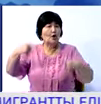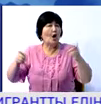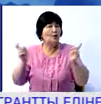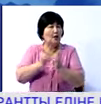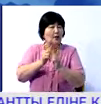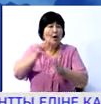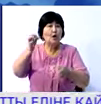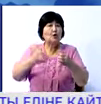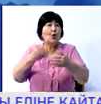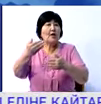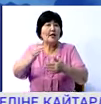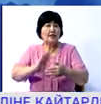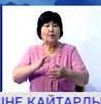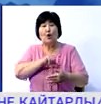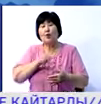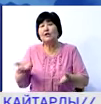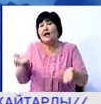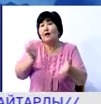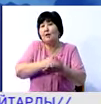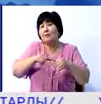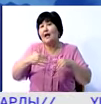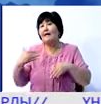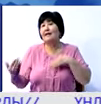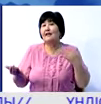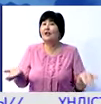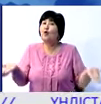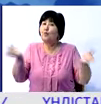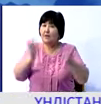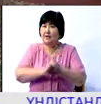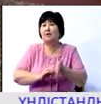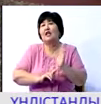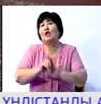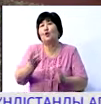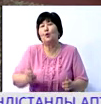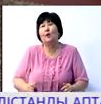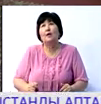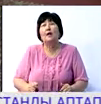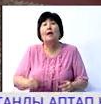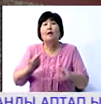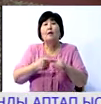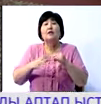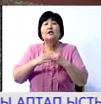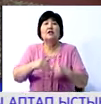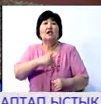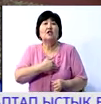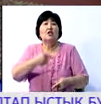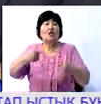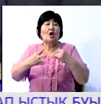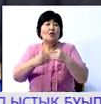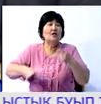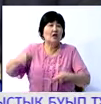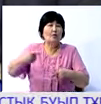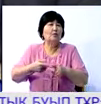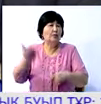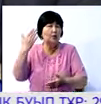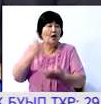жанжалдардың сотқа жеткізбей өзара ымырамен шешіп екі тарапты бітімге келтіру. Жер дауы, жесір дауы секілді мәселелер бұрыннан бар